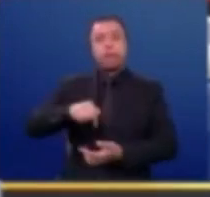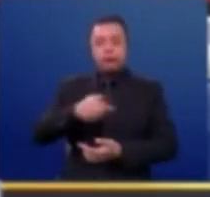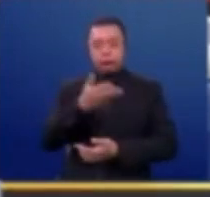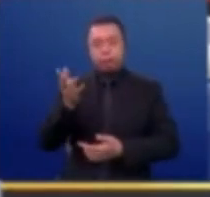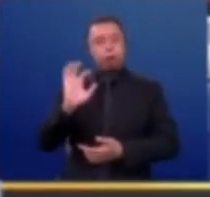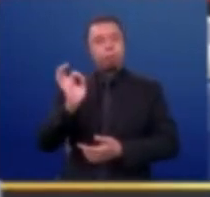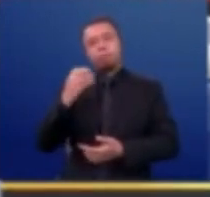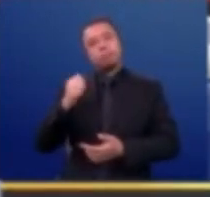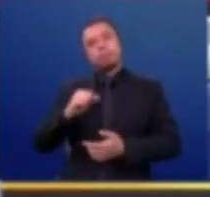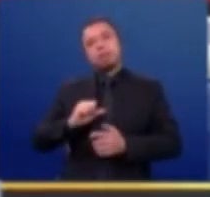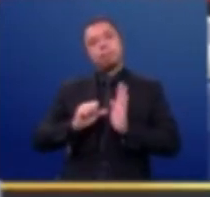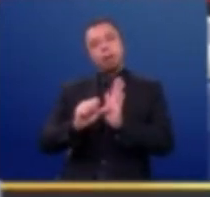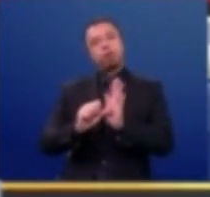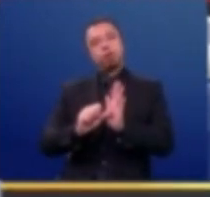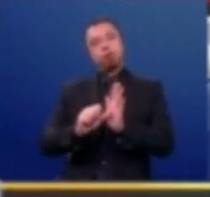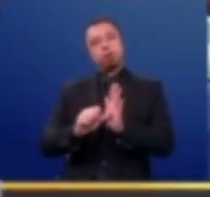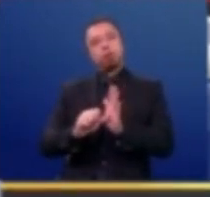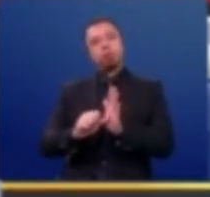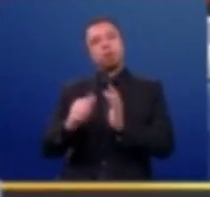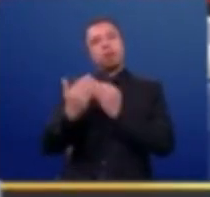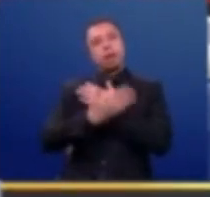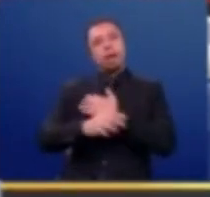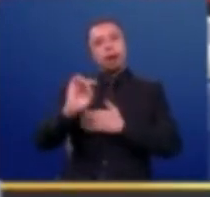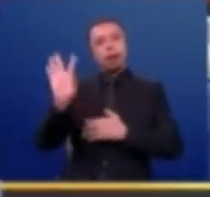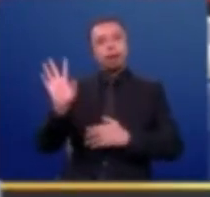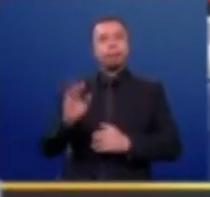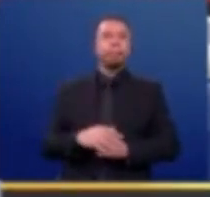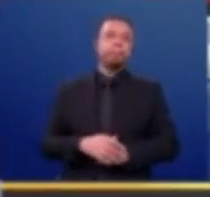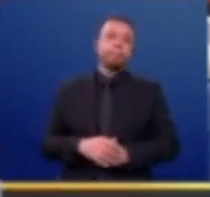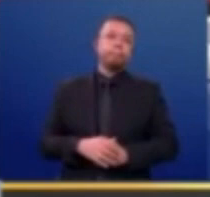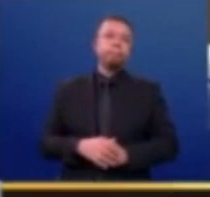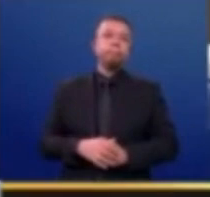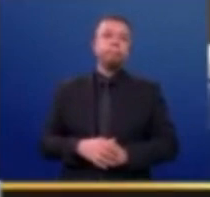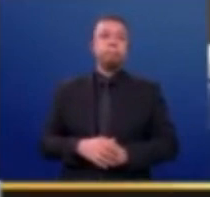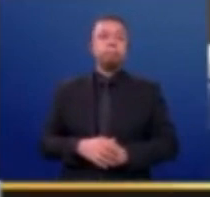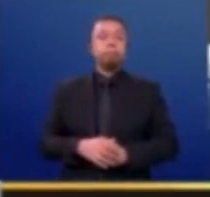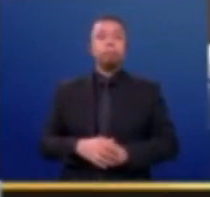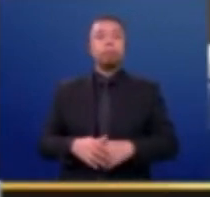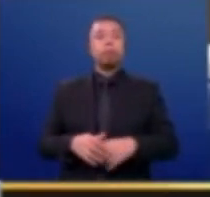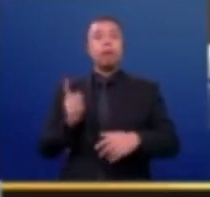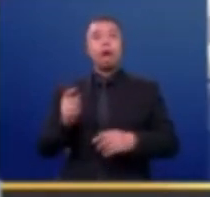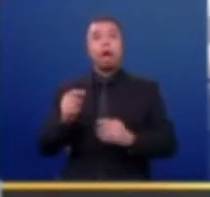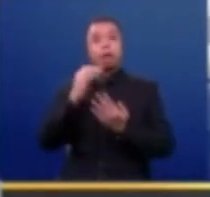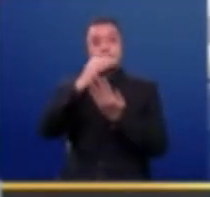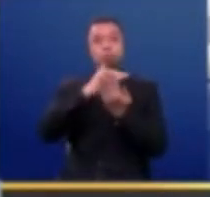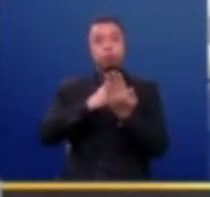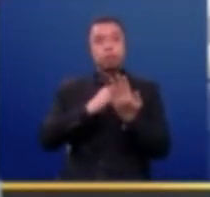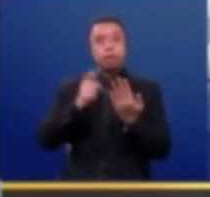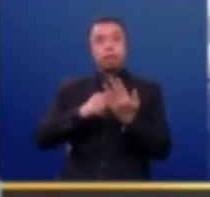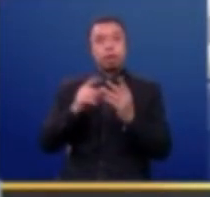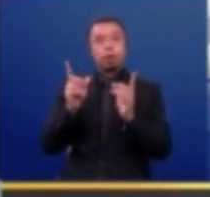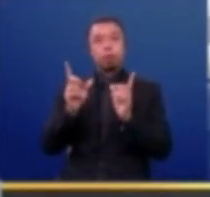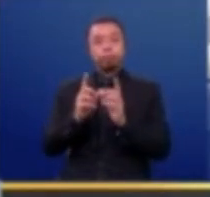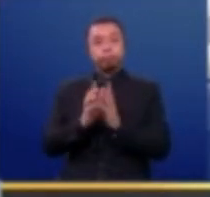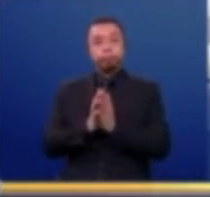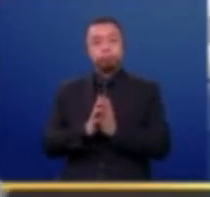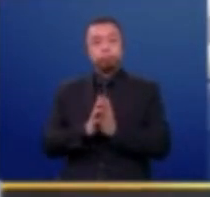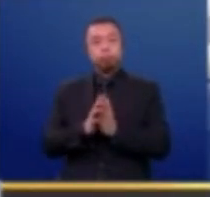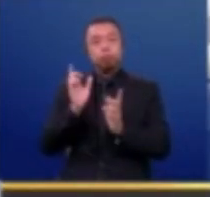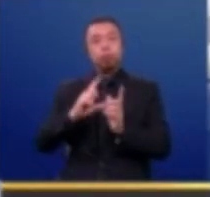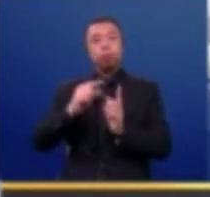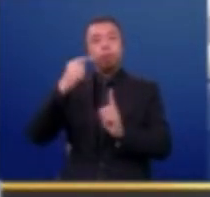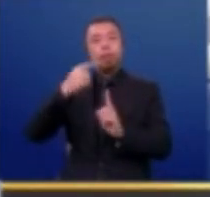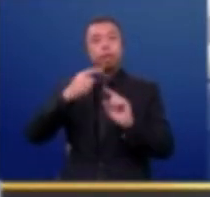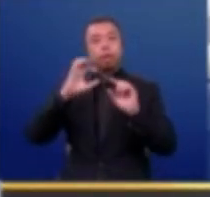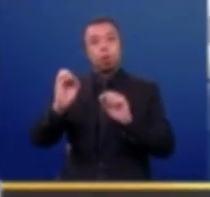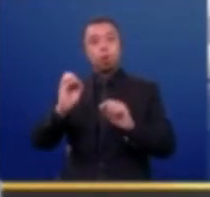belum bisa dermawan untuk membantu the rest of the world. Oke, Patsy, kemudian juga ada proposal ya dari World Trade Organization untuk menghapus